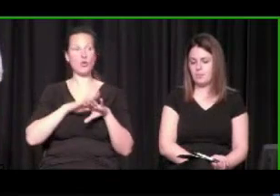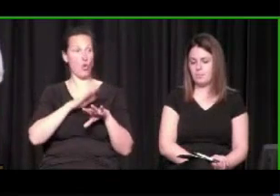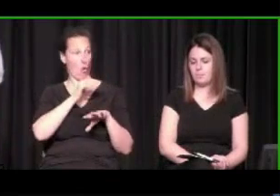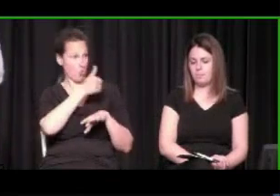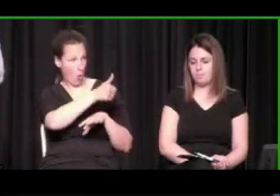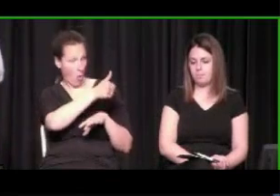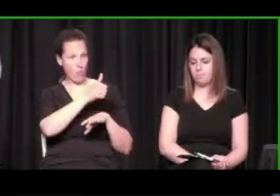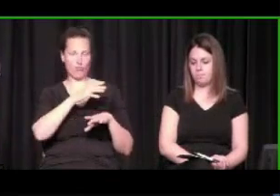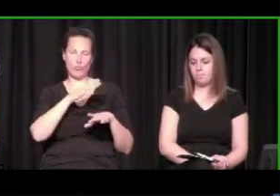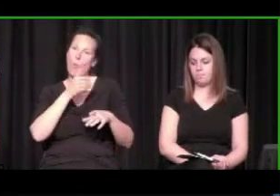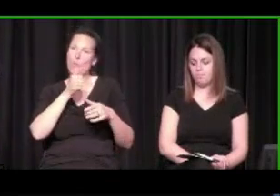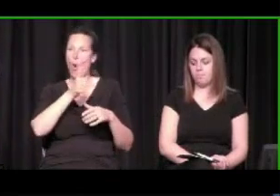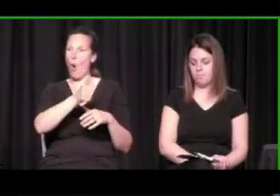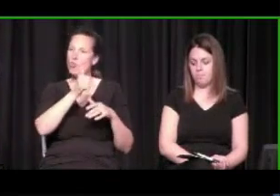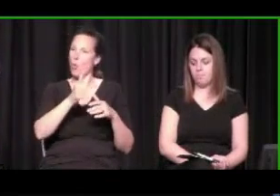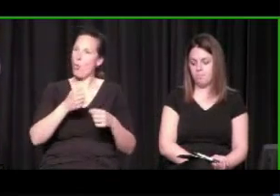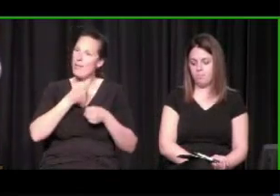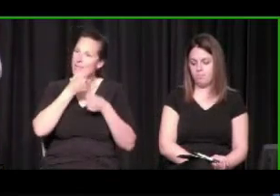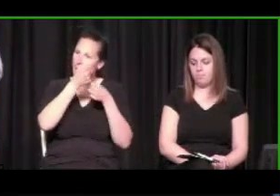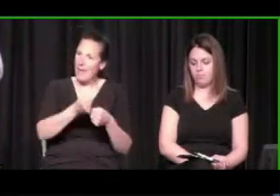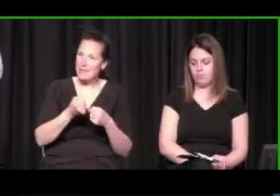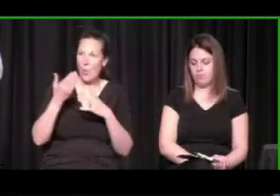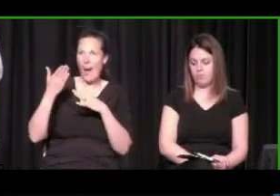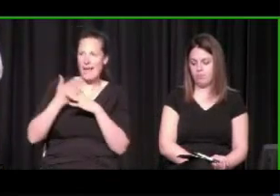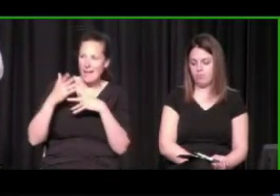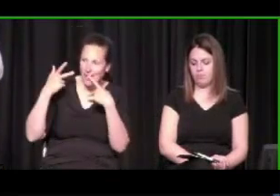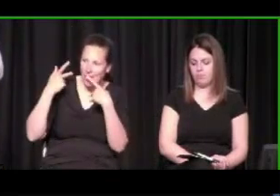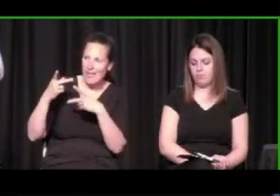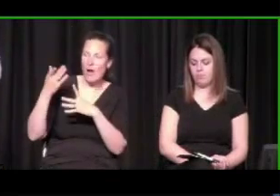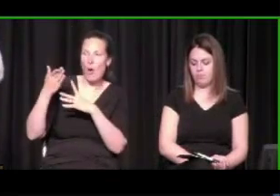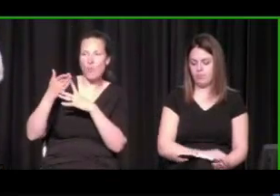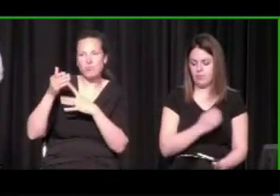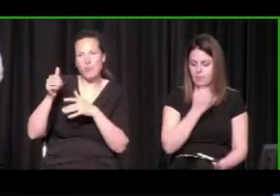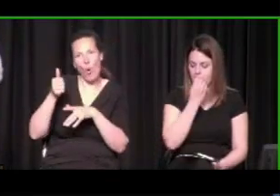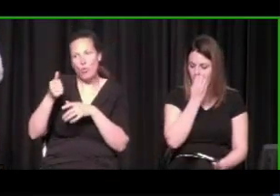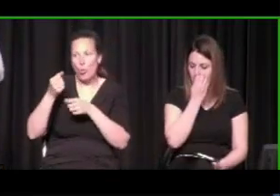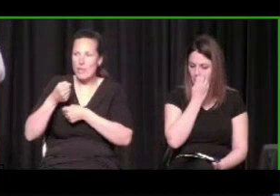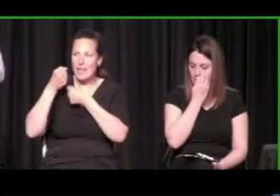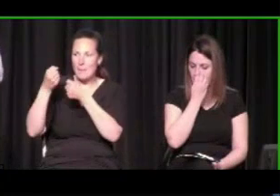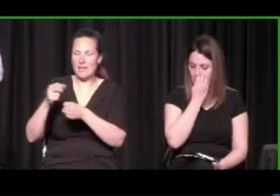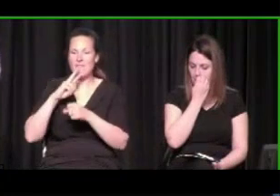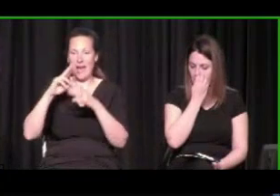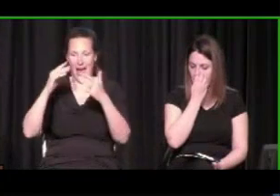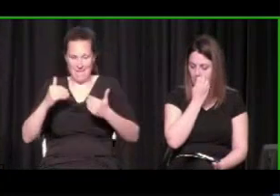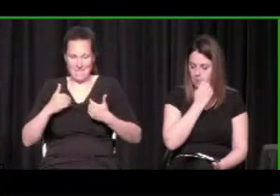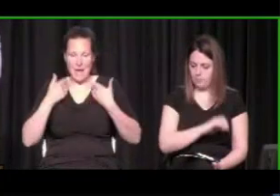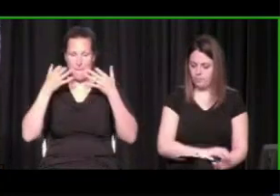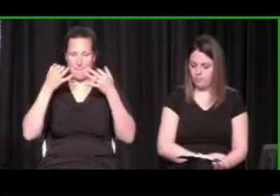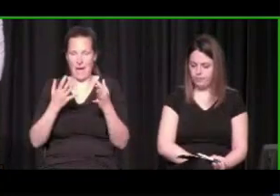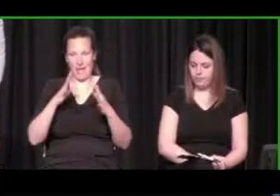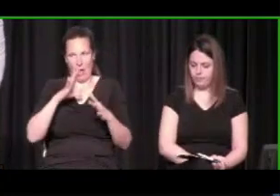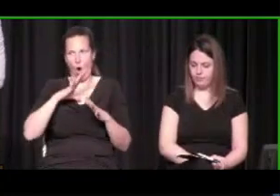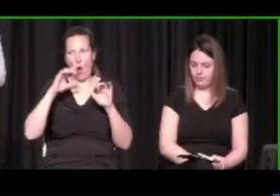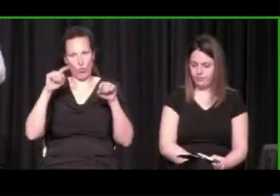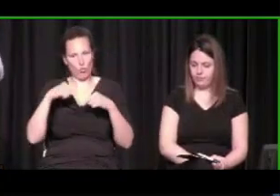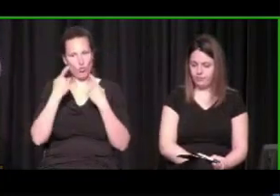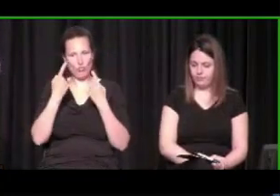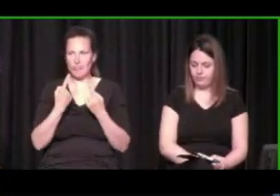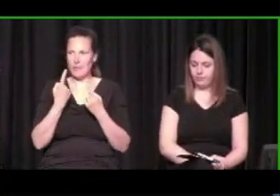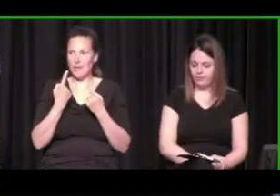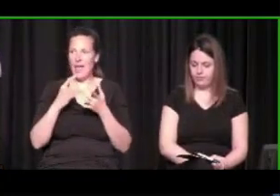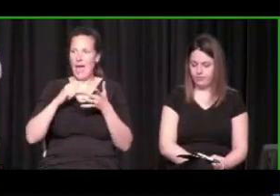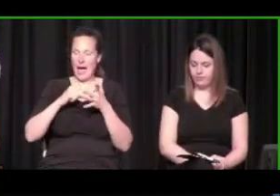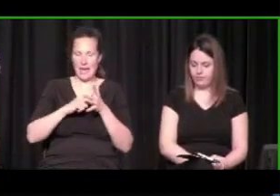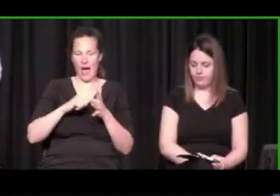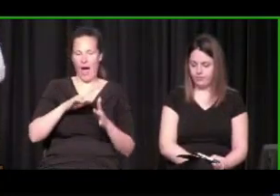votre autodétermination, celle des intervenants, mais c'est quelque chose qui est présent tout au cours de la vie. On va développer les bases